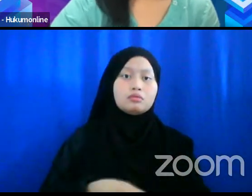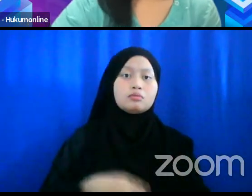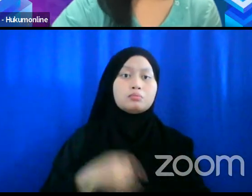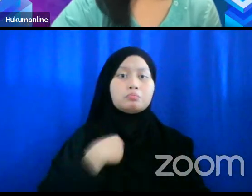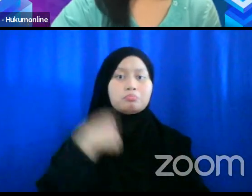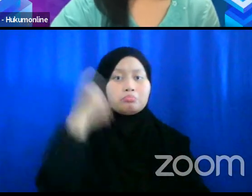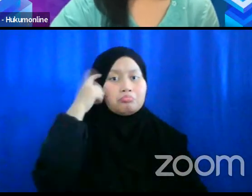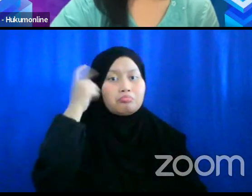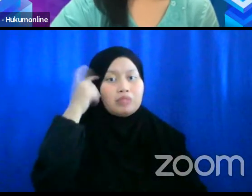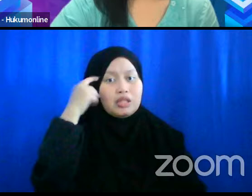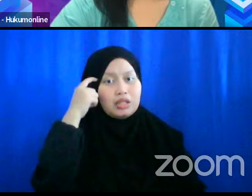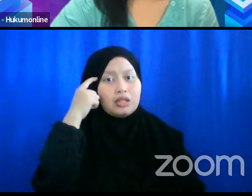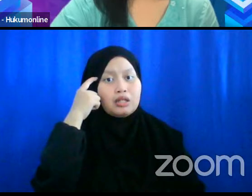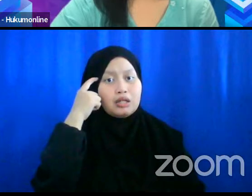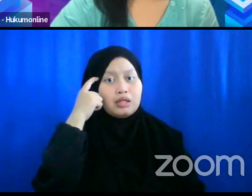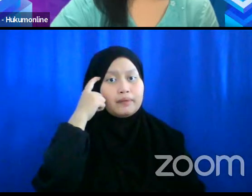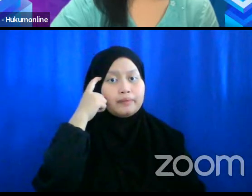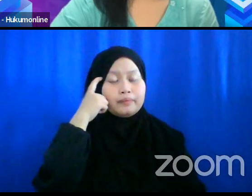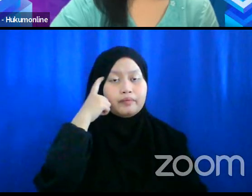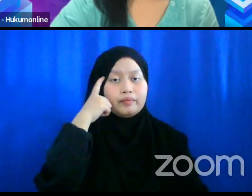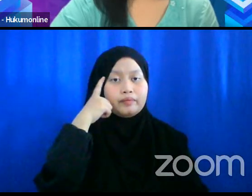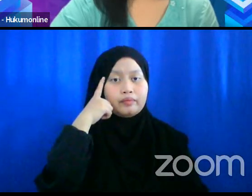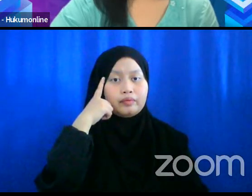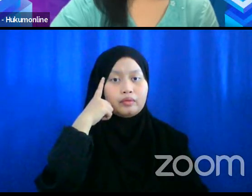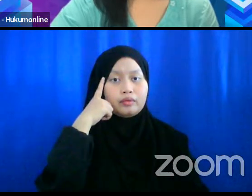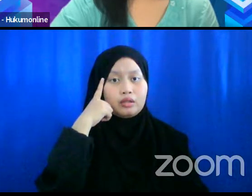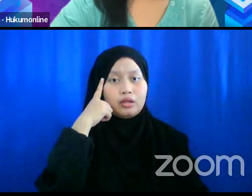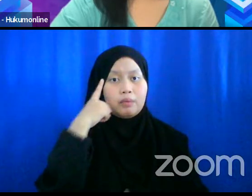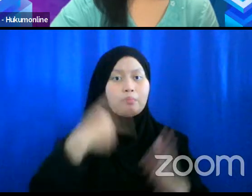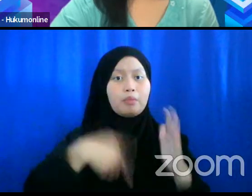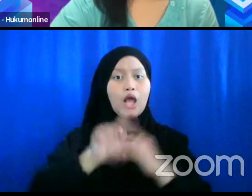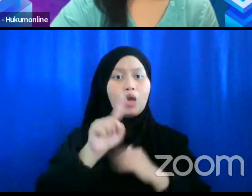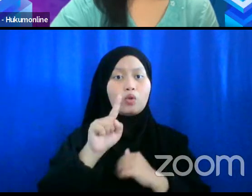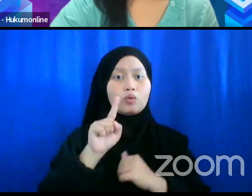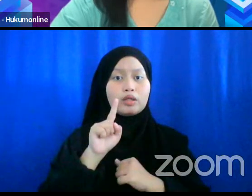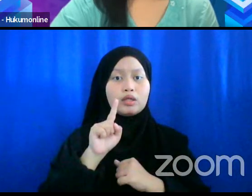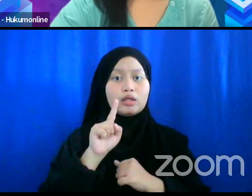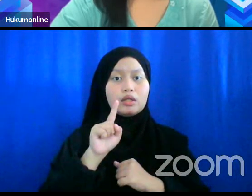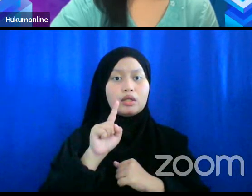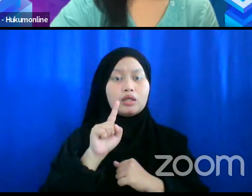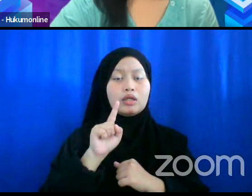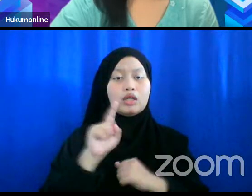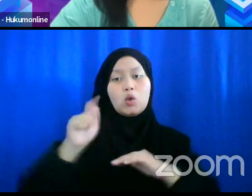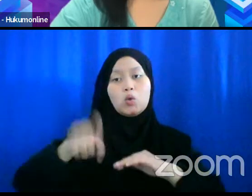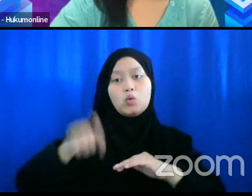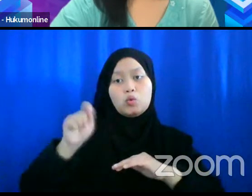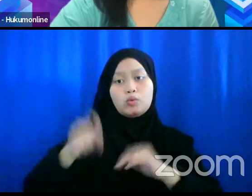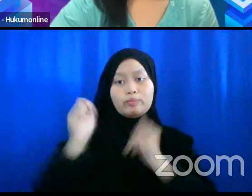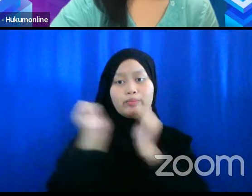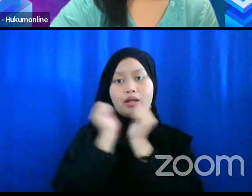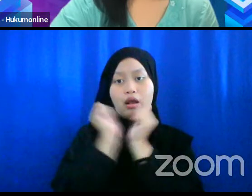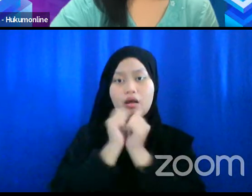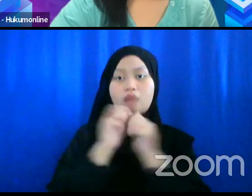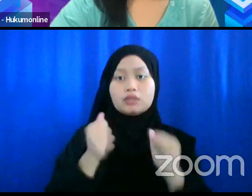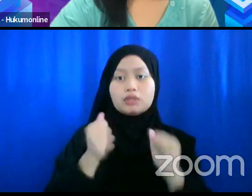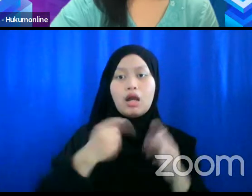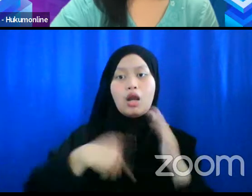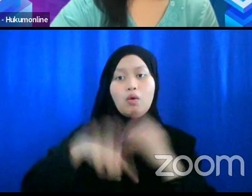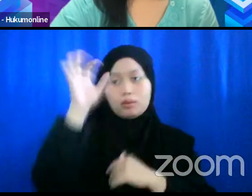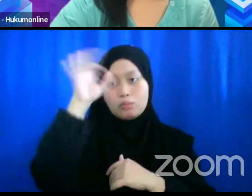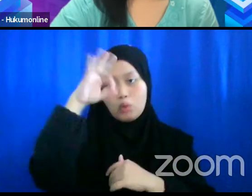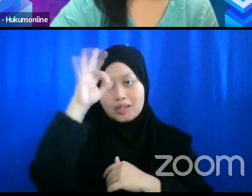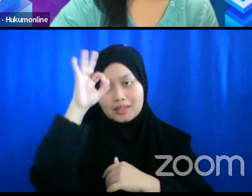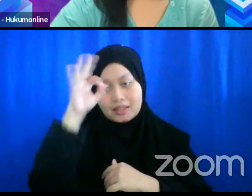saya mungkin bisa disesuaikan juga melalui apa jalur pidana yang ditemui polisi lembaga penegak hukum